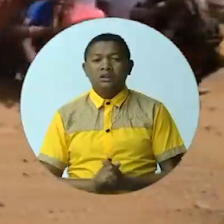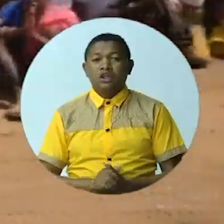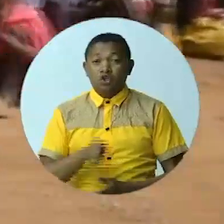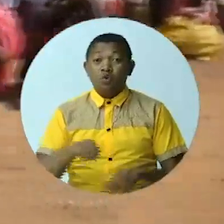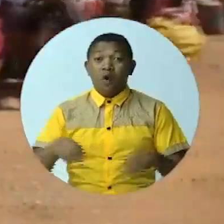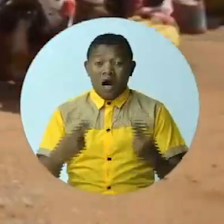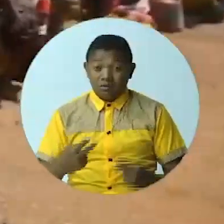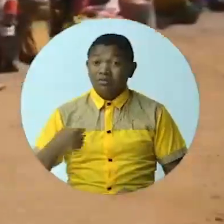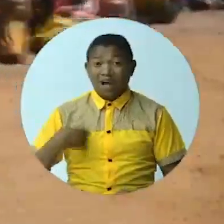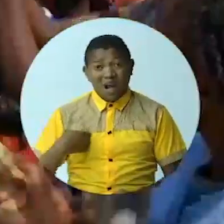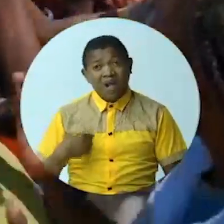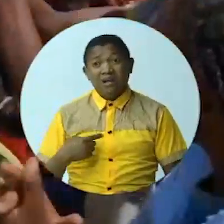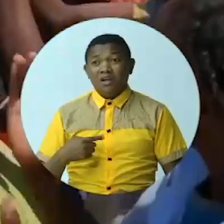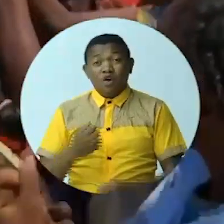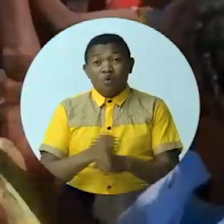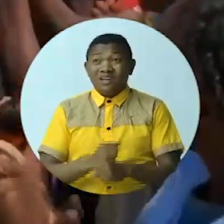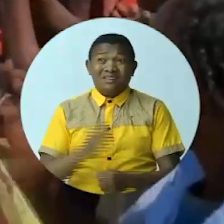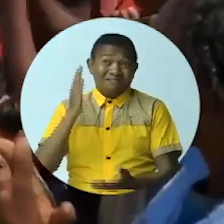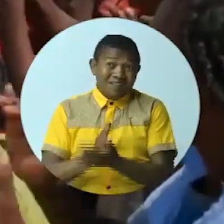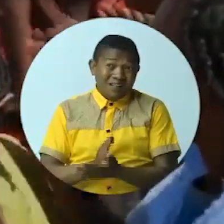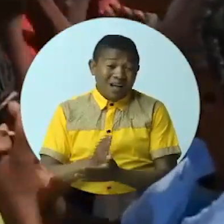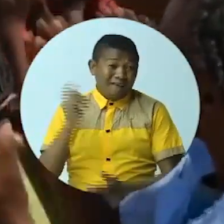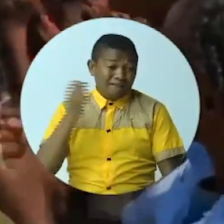fanokanana ny ozinina fary malagasy